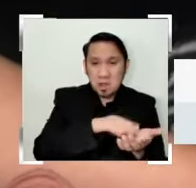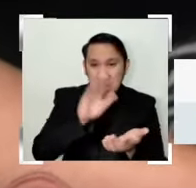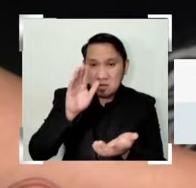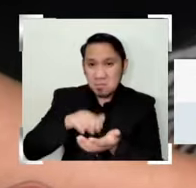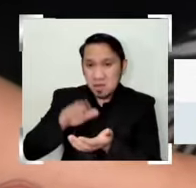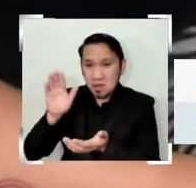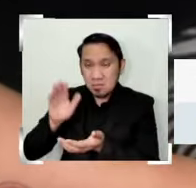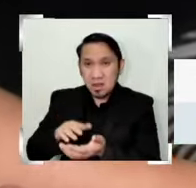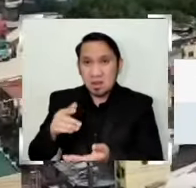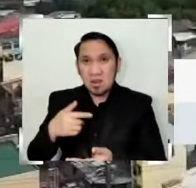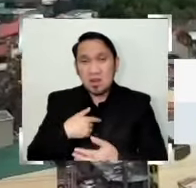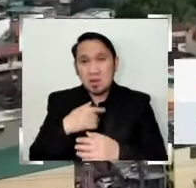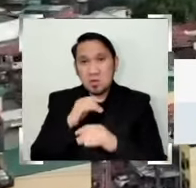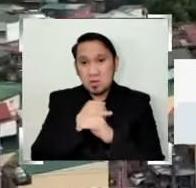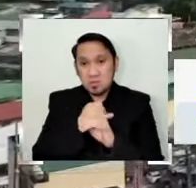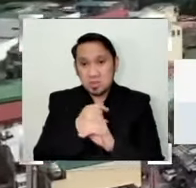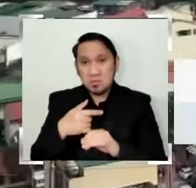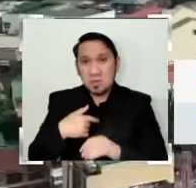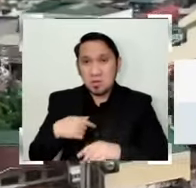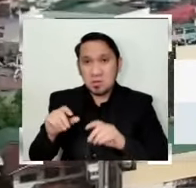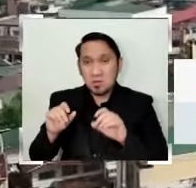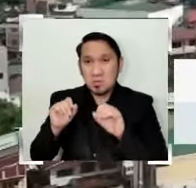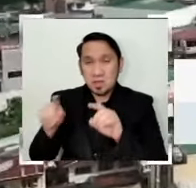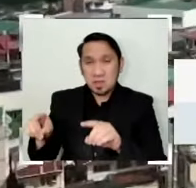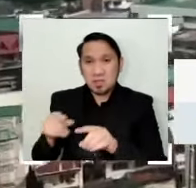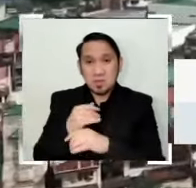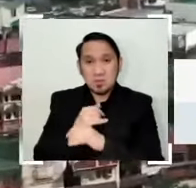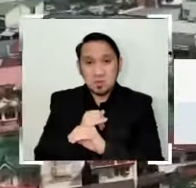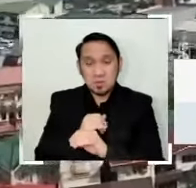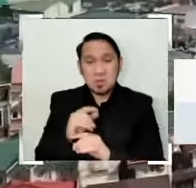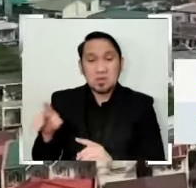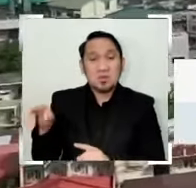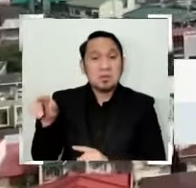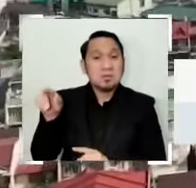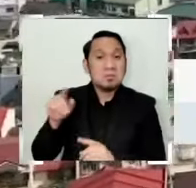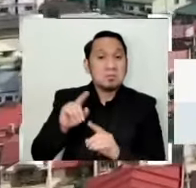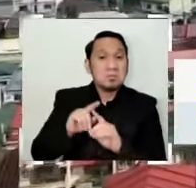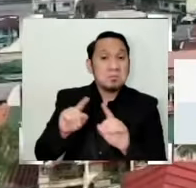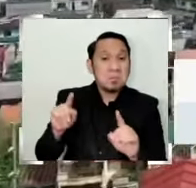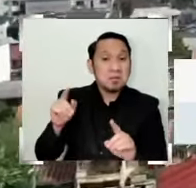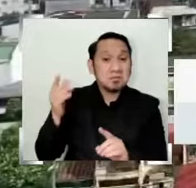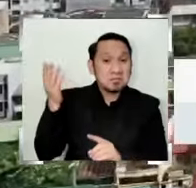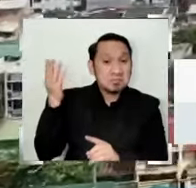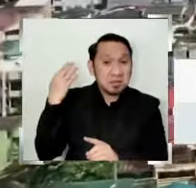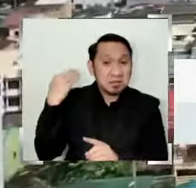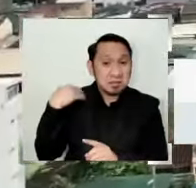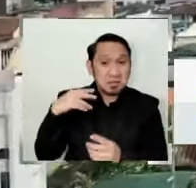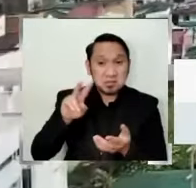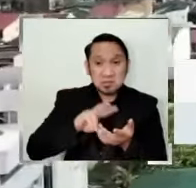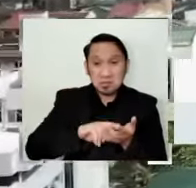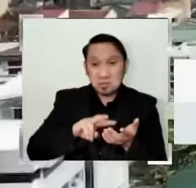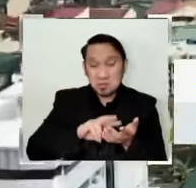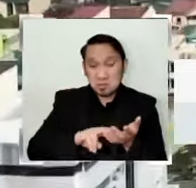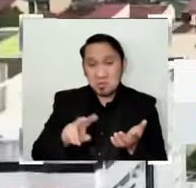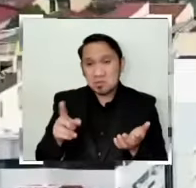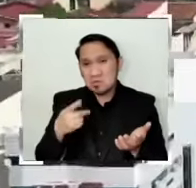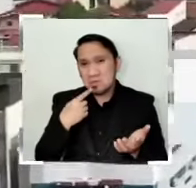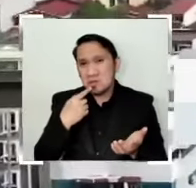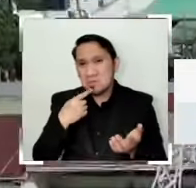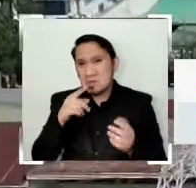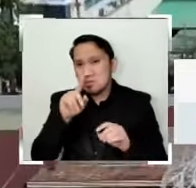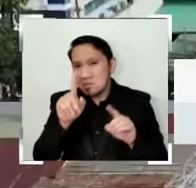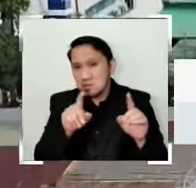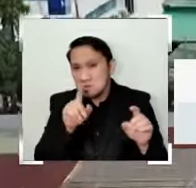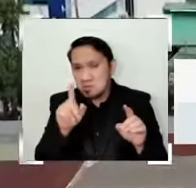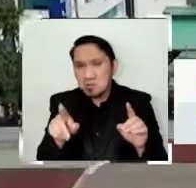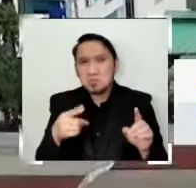ako, binenta ko tuloy jeep ko. Pero sa December survey ng Social Weather Stations, halos kalahating ng mga tinanong ang nagpahayag ng